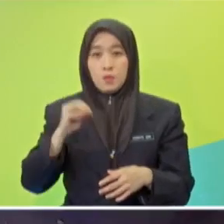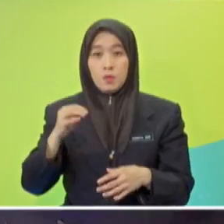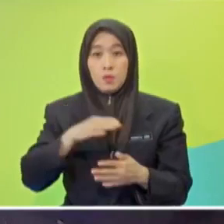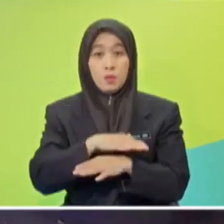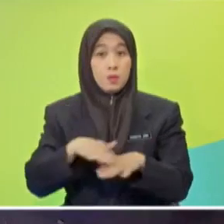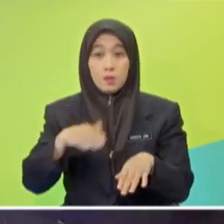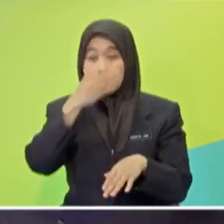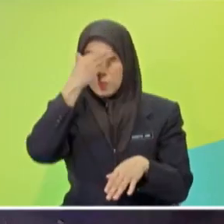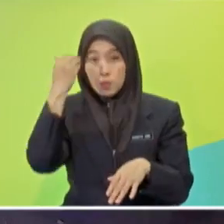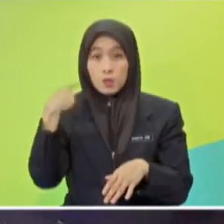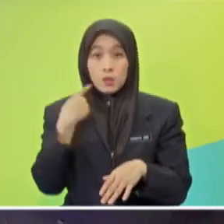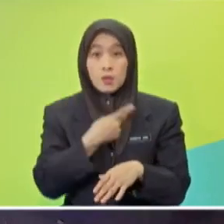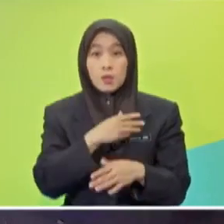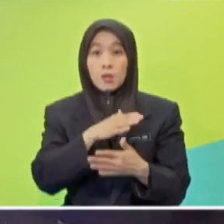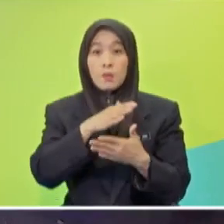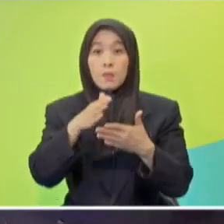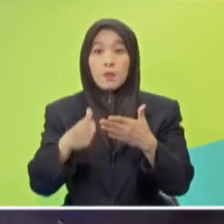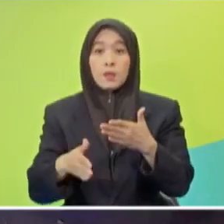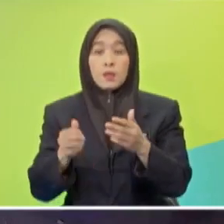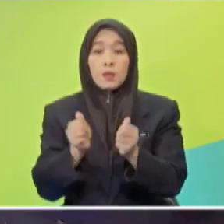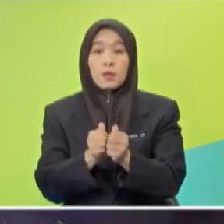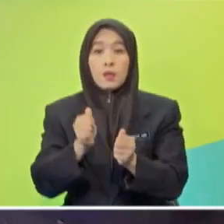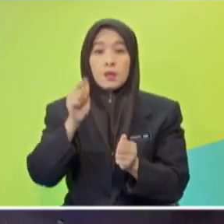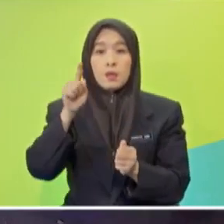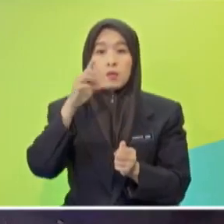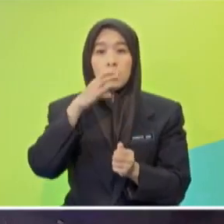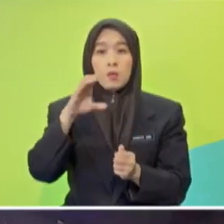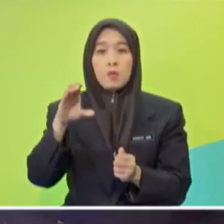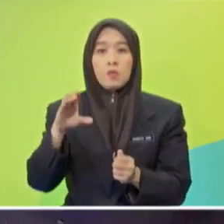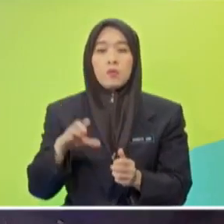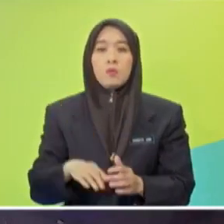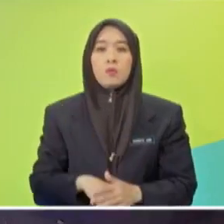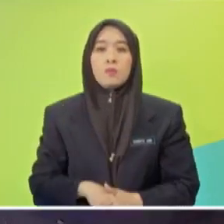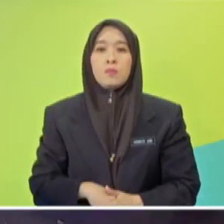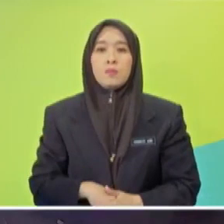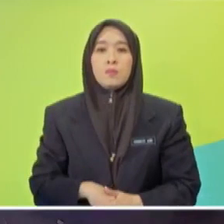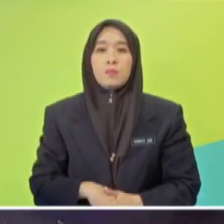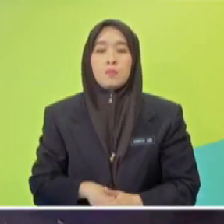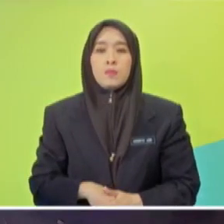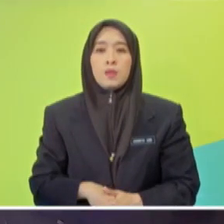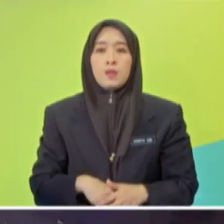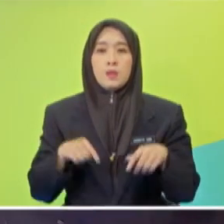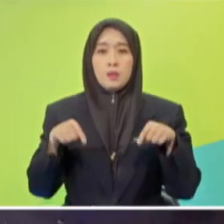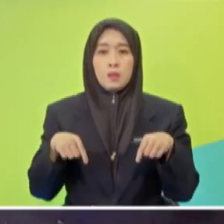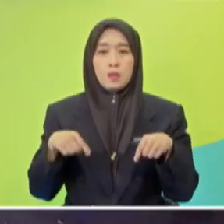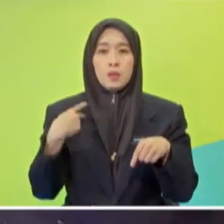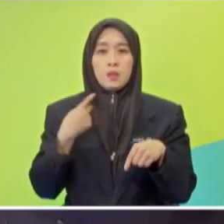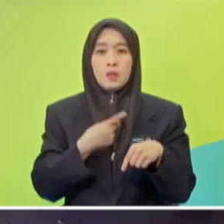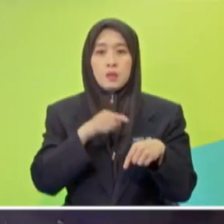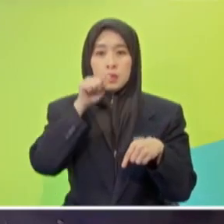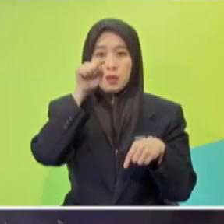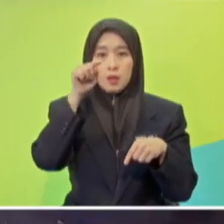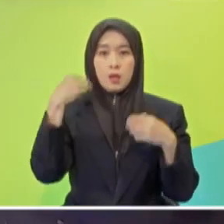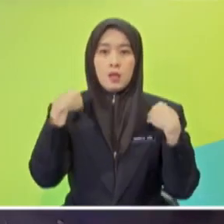pun kena bahagia dengan satu ratus Oke jadi dekat sini kita di titik juga